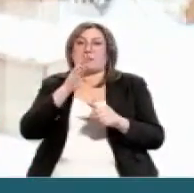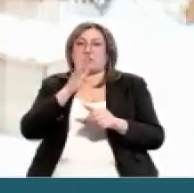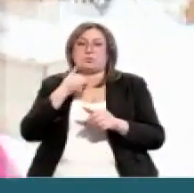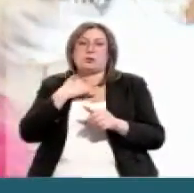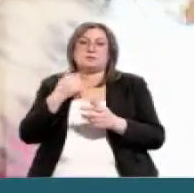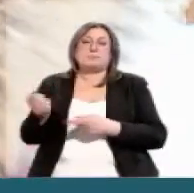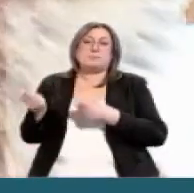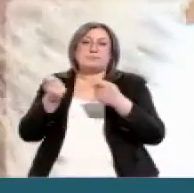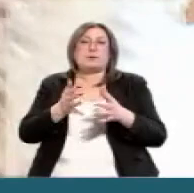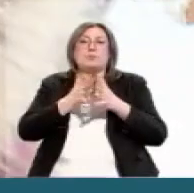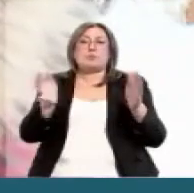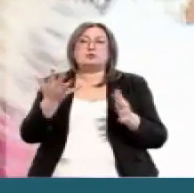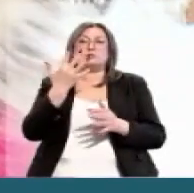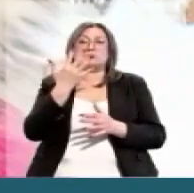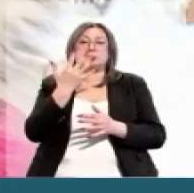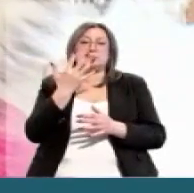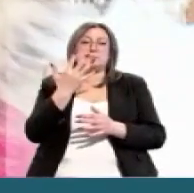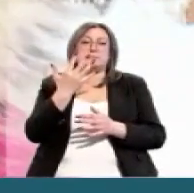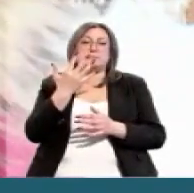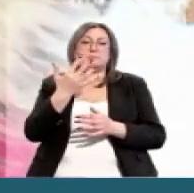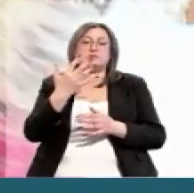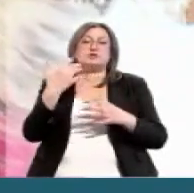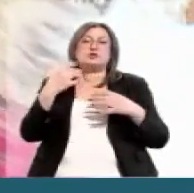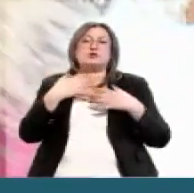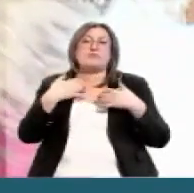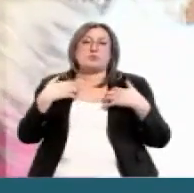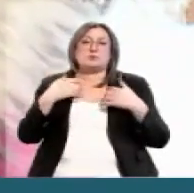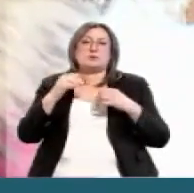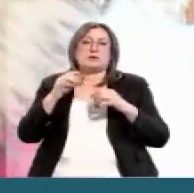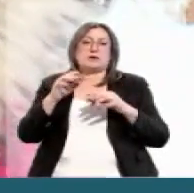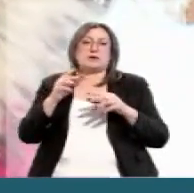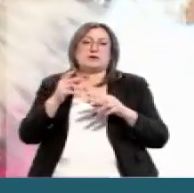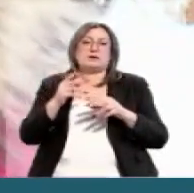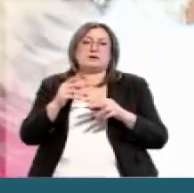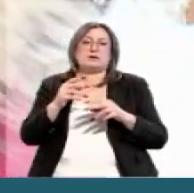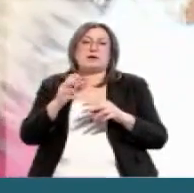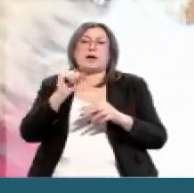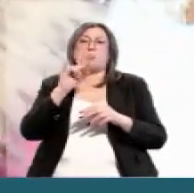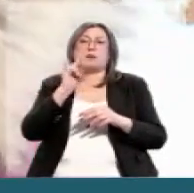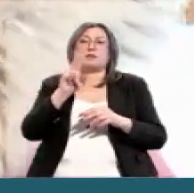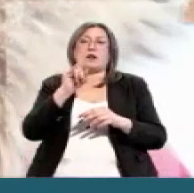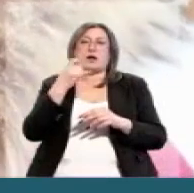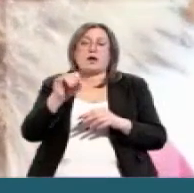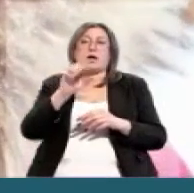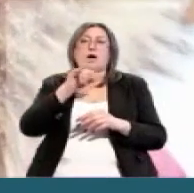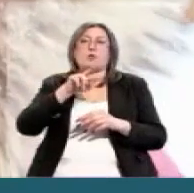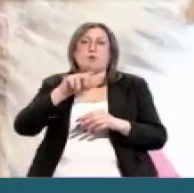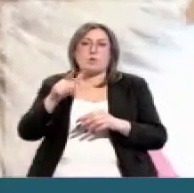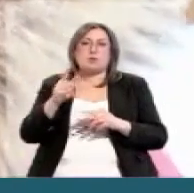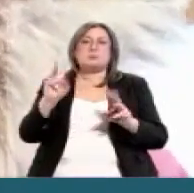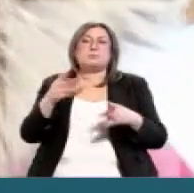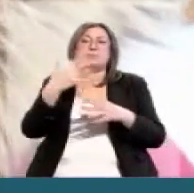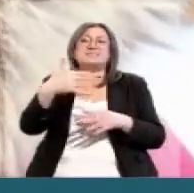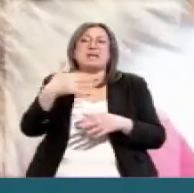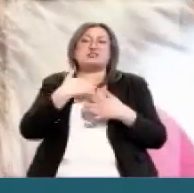нас поступило больше 50 животных одновременно с пожара. То есть это Амонхарагай, Ауликуль, да, и так